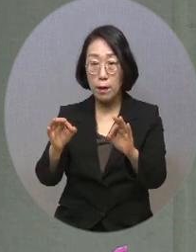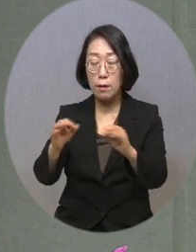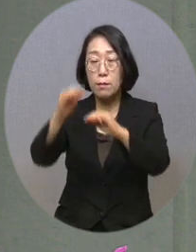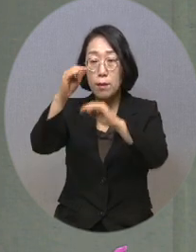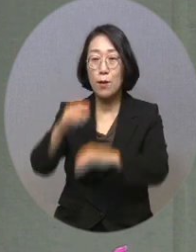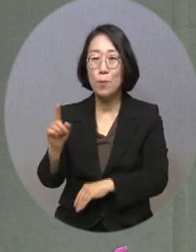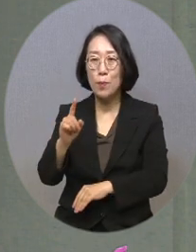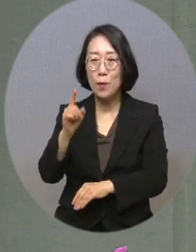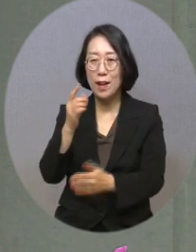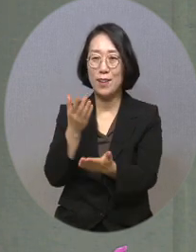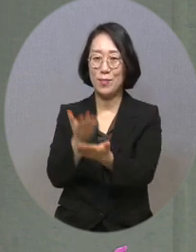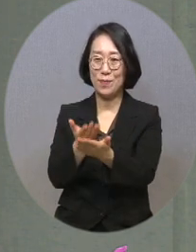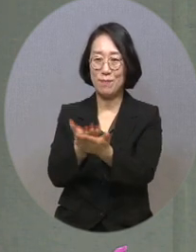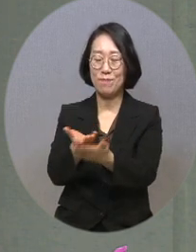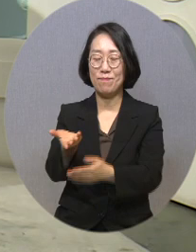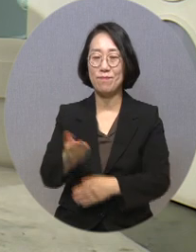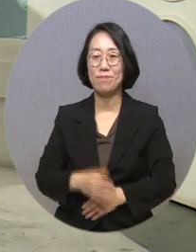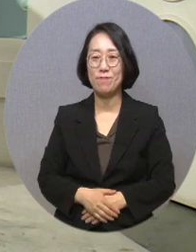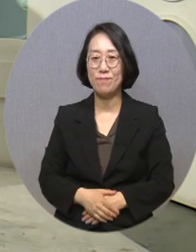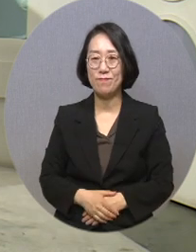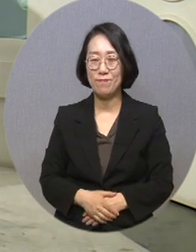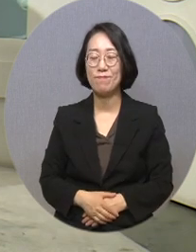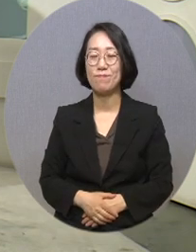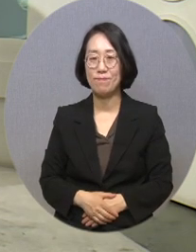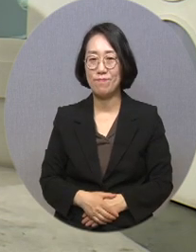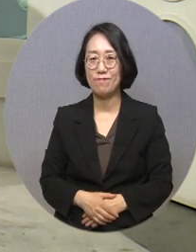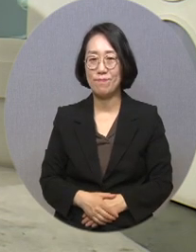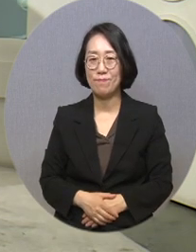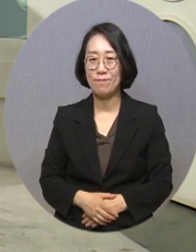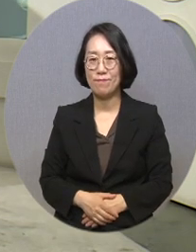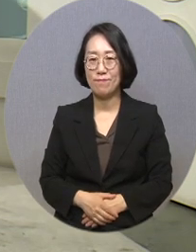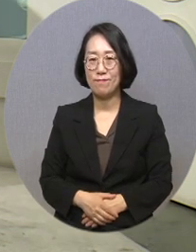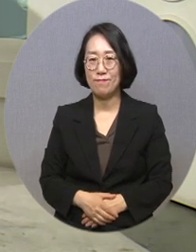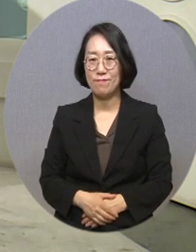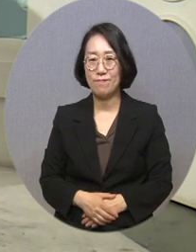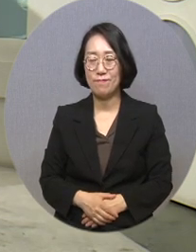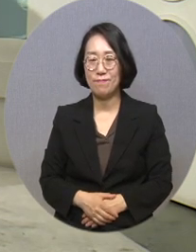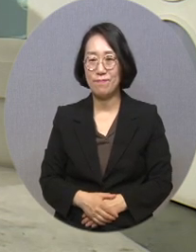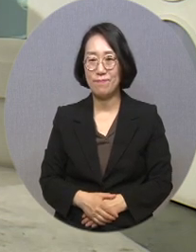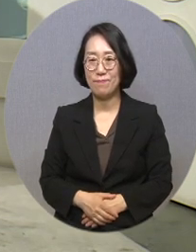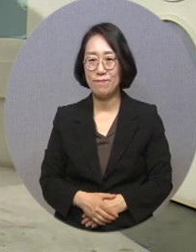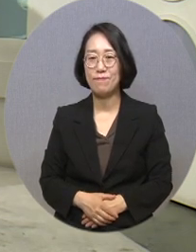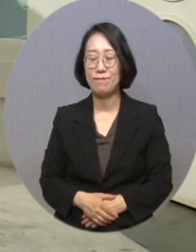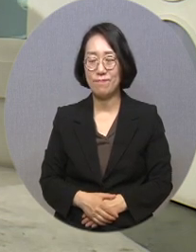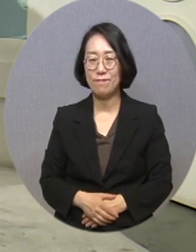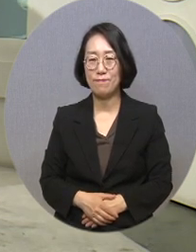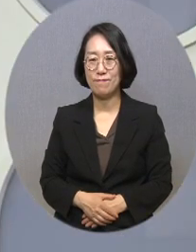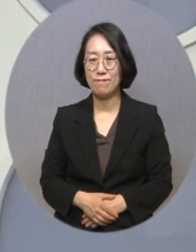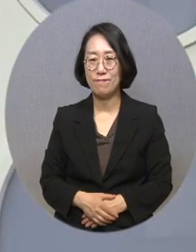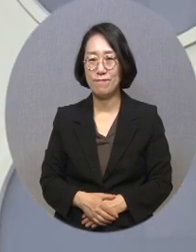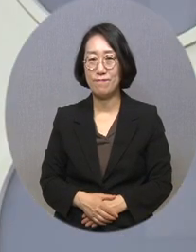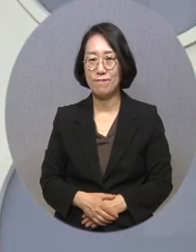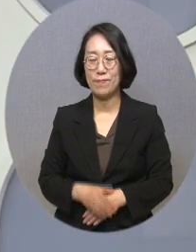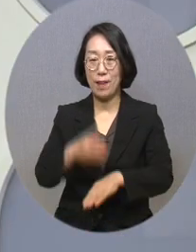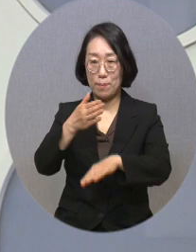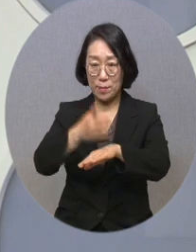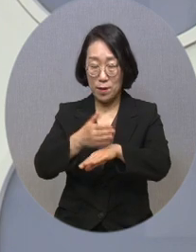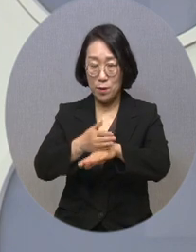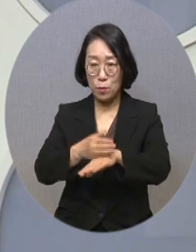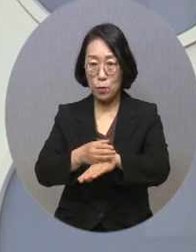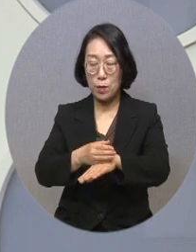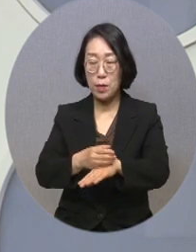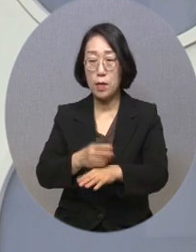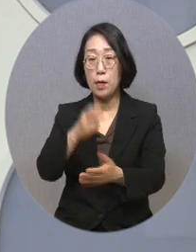소개해 주시죠. 이 소개를 할 수 있도록 해서 감사드리고요. 예. 사실은 이